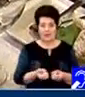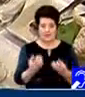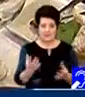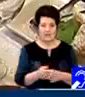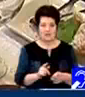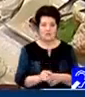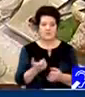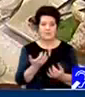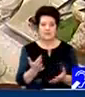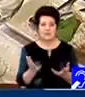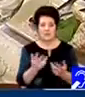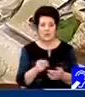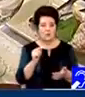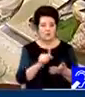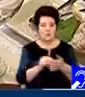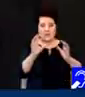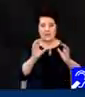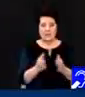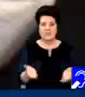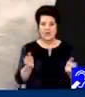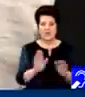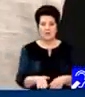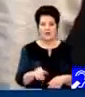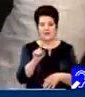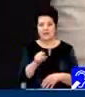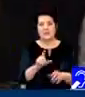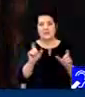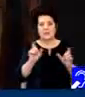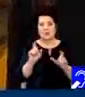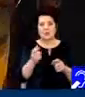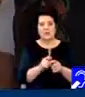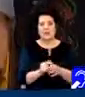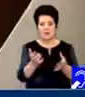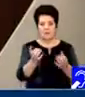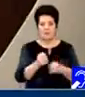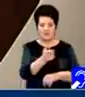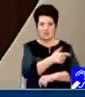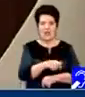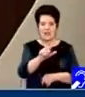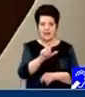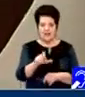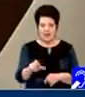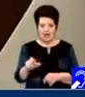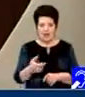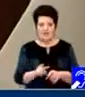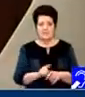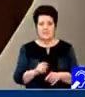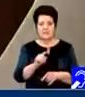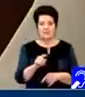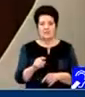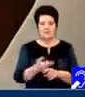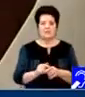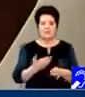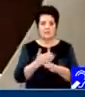mese împărătești nu este indicat în lege, așa că rămâne la discreția instituției care primește delegația. Și pentru ca masa să nu pară pustie, se